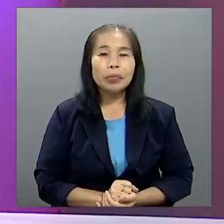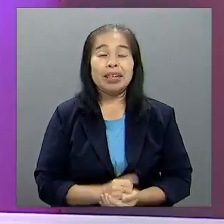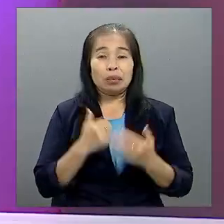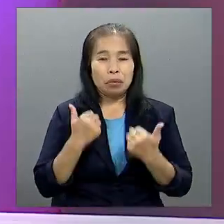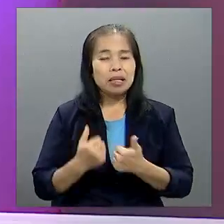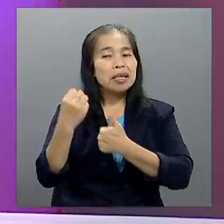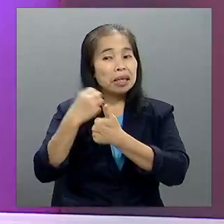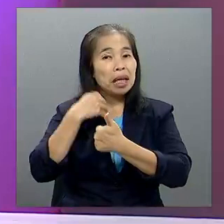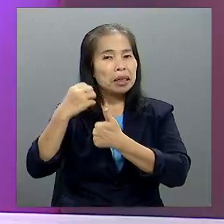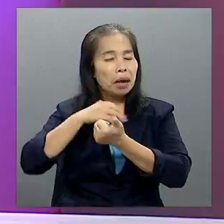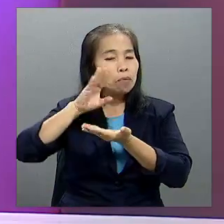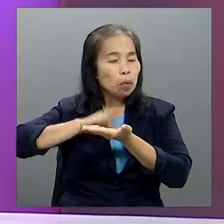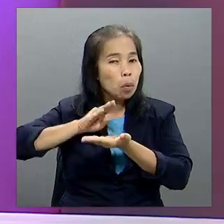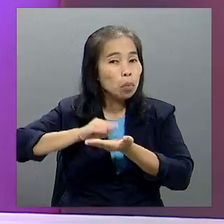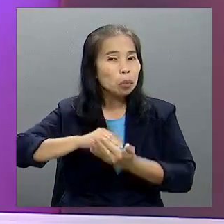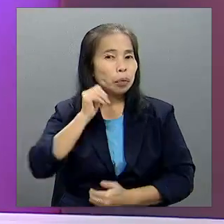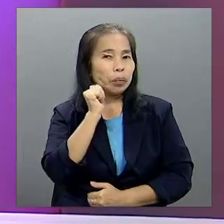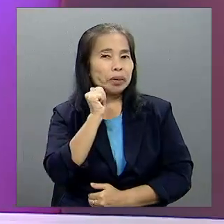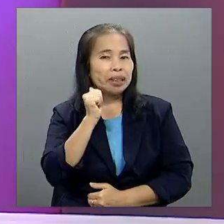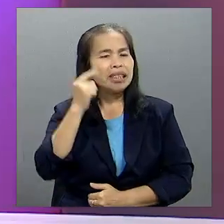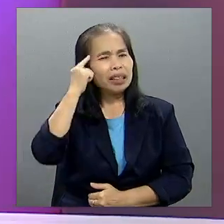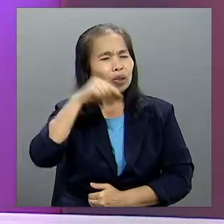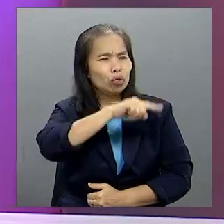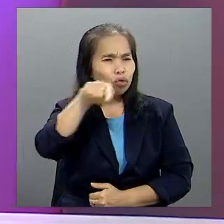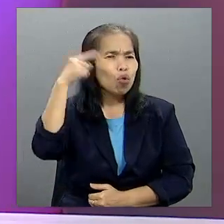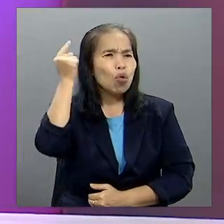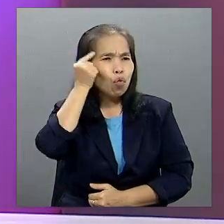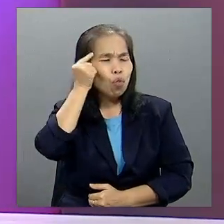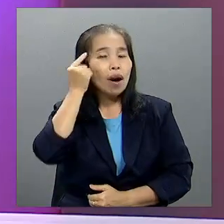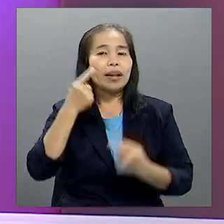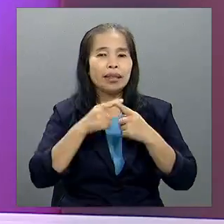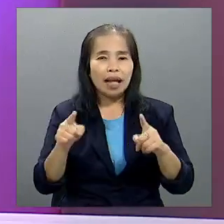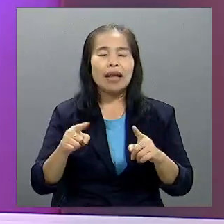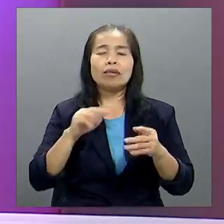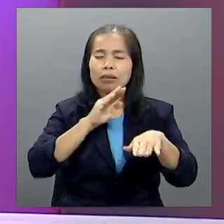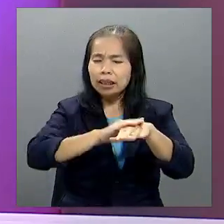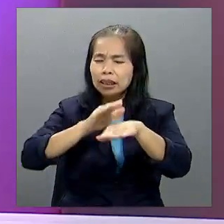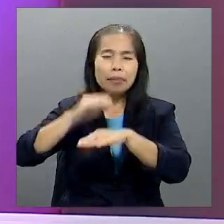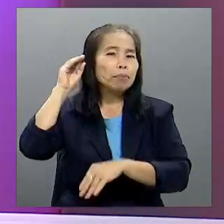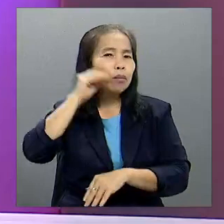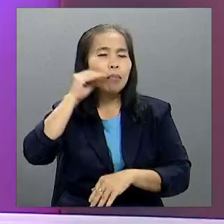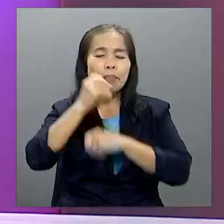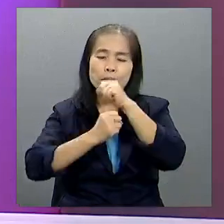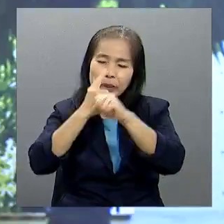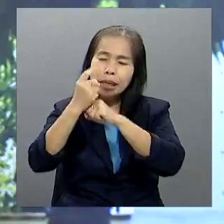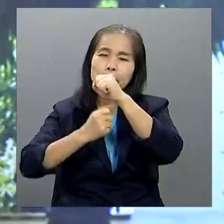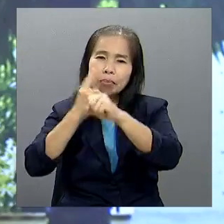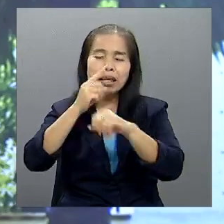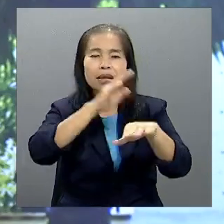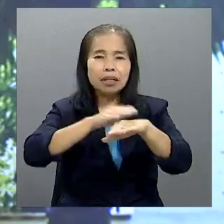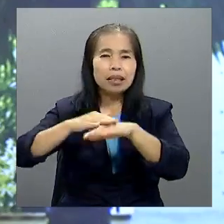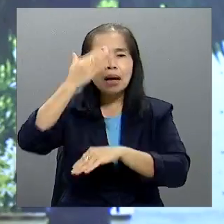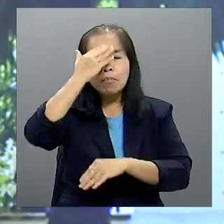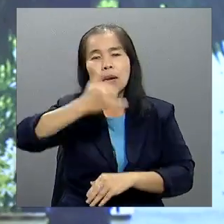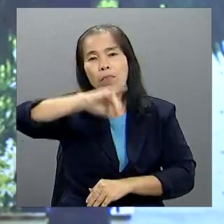นะครับเป็นข้อมูลที่เราอาจจะพูดกันบ่อยแต่คุณผู้ชมครับต้องบอกเลยว่ามันก็ต้องย้ำกันเป็นประจำทุกปีแหละฮะเพราะบางทีอาจจะลืมหรืออาจ